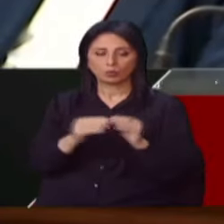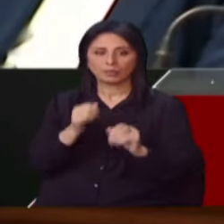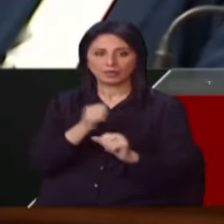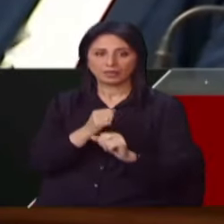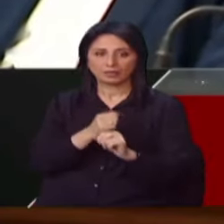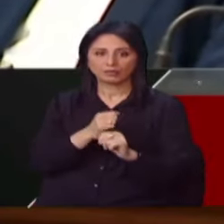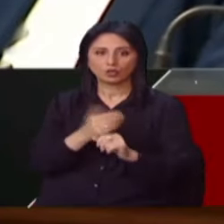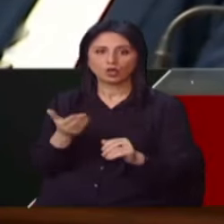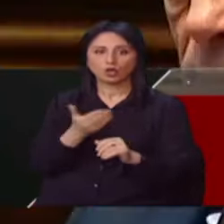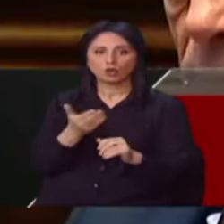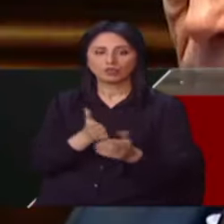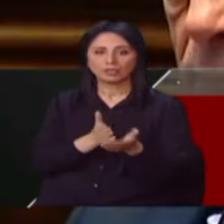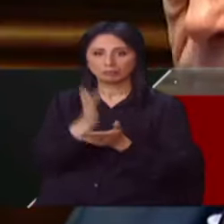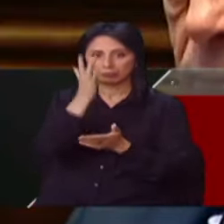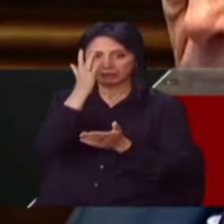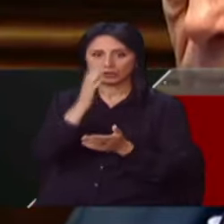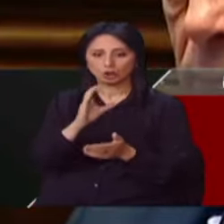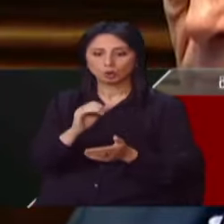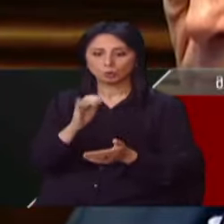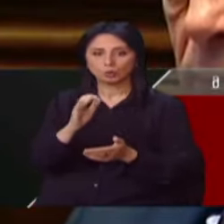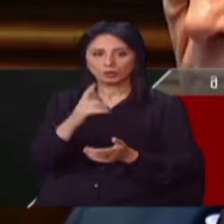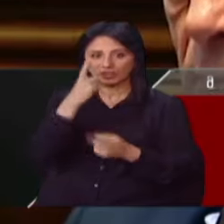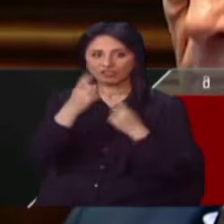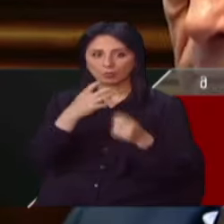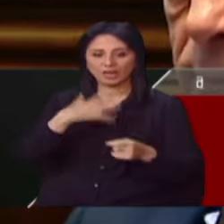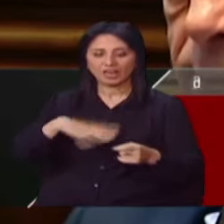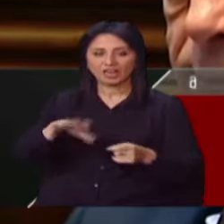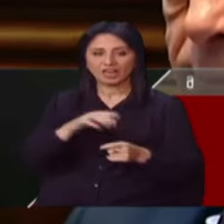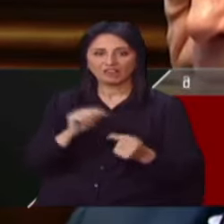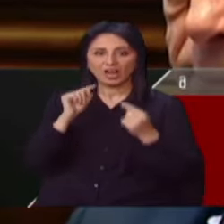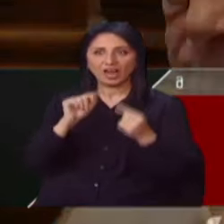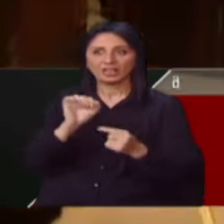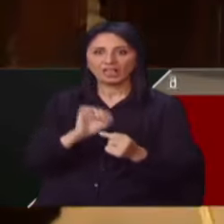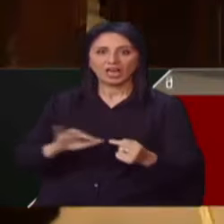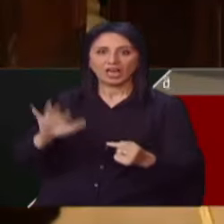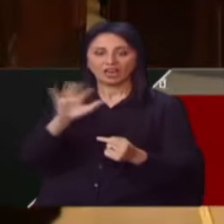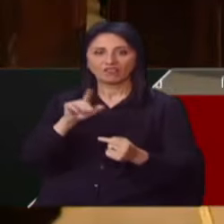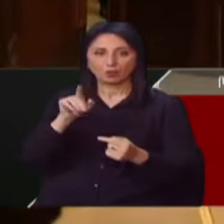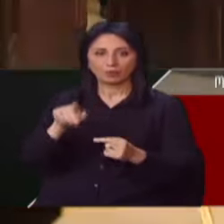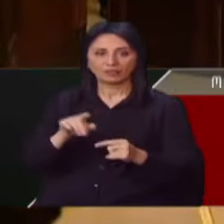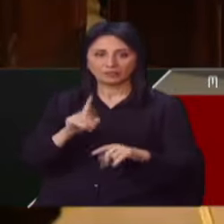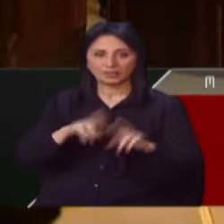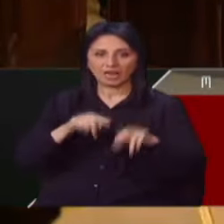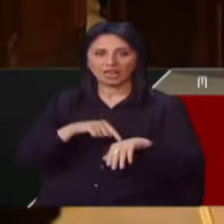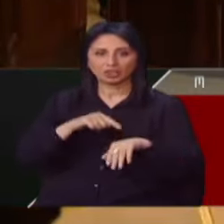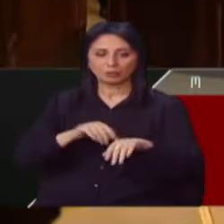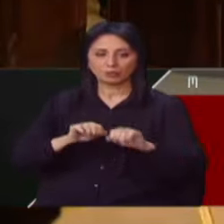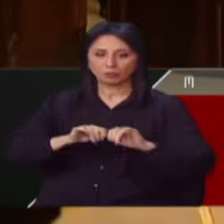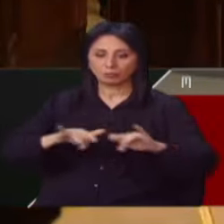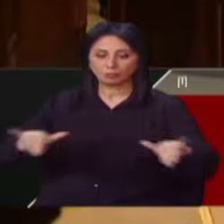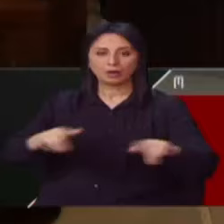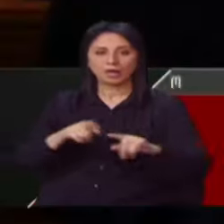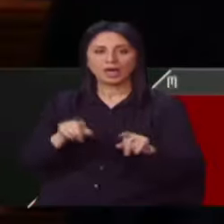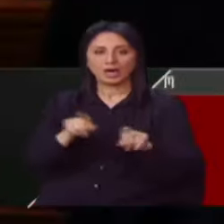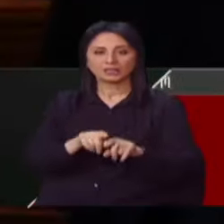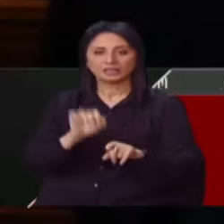კეთდება, რომლის მიზანიც სუსის ინფორმაციით ქვეყანაში ანტიდასავლური განწყობების გაგვევა,